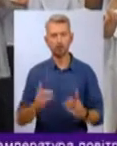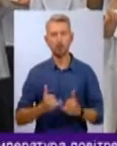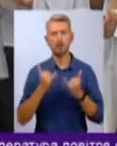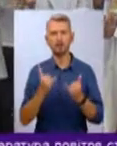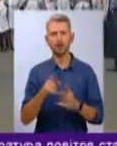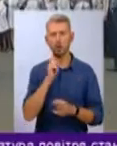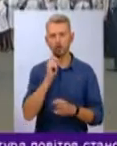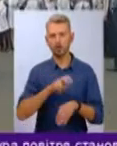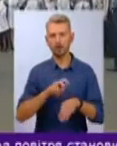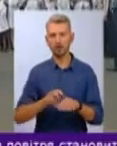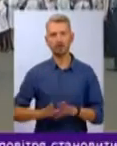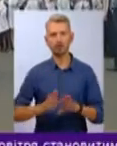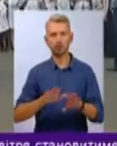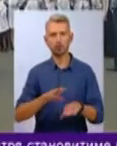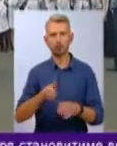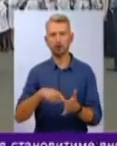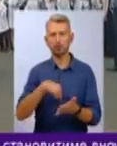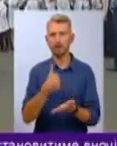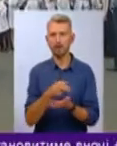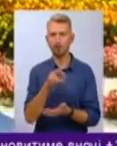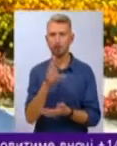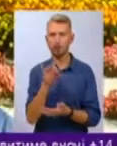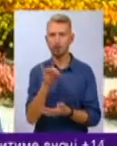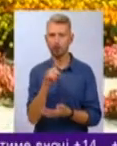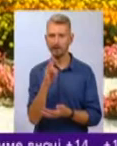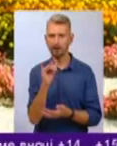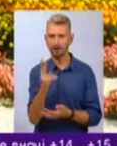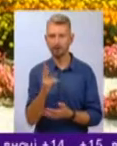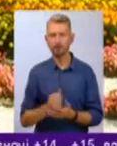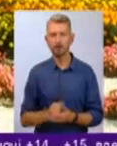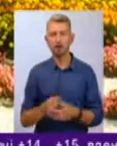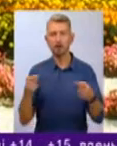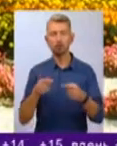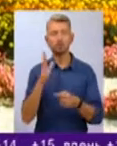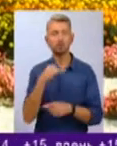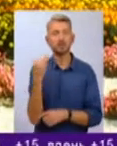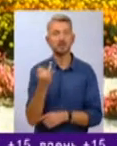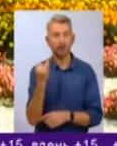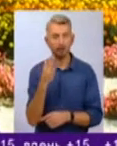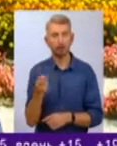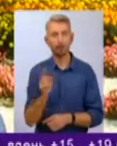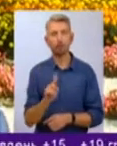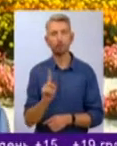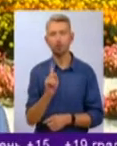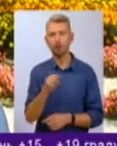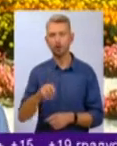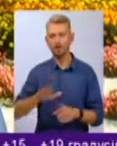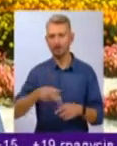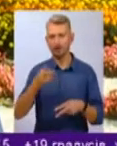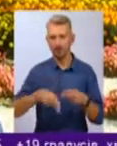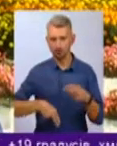юних медиків заступник мера Микола Поврозник. Однозначно будемо зацікавлені в тому, щоб вони по